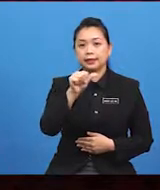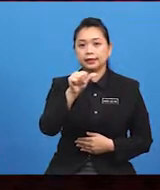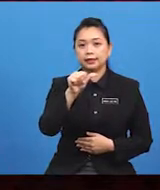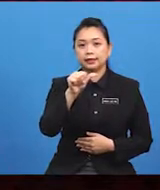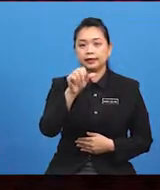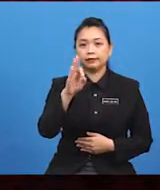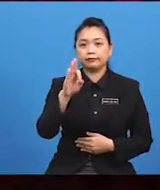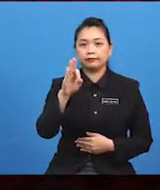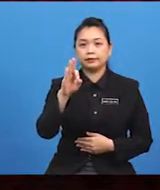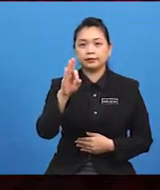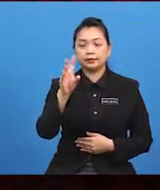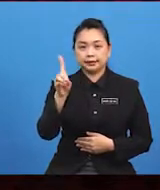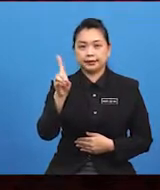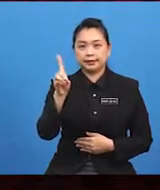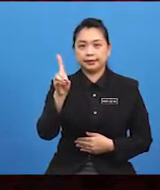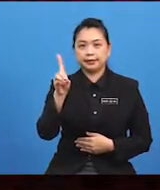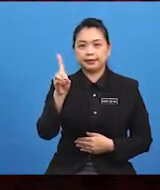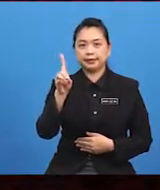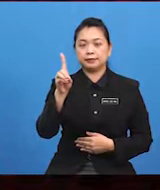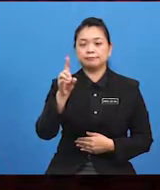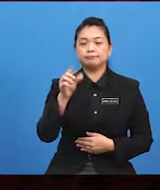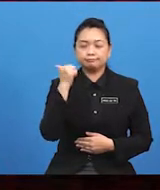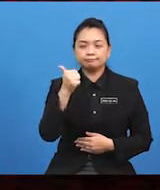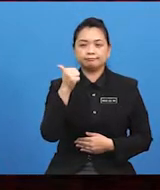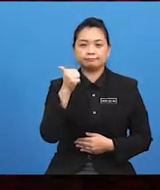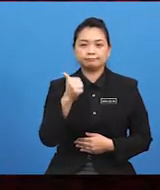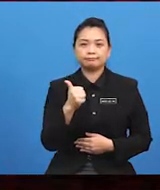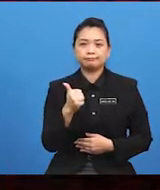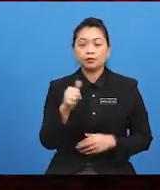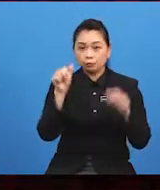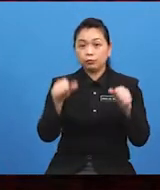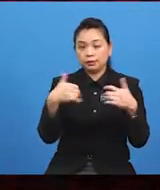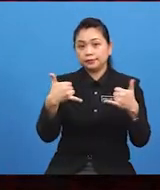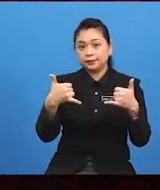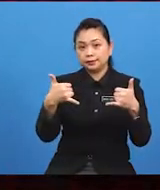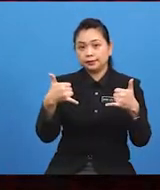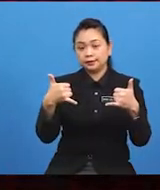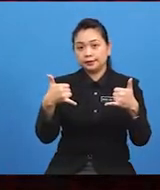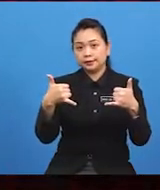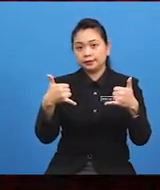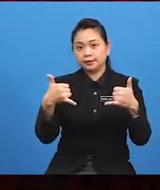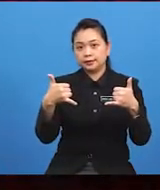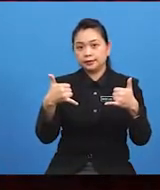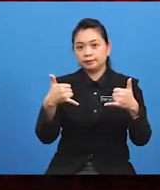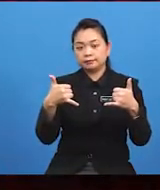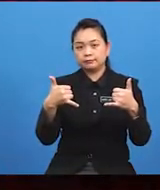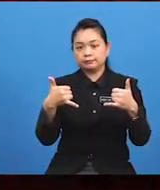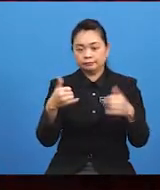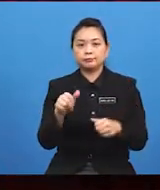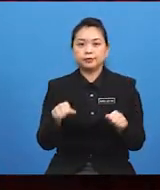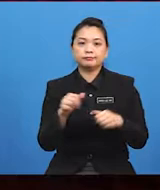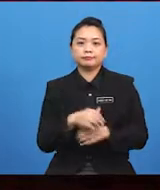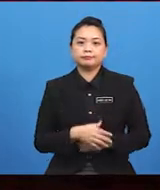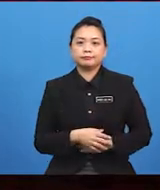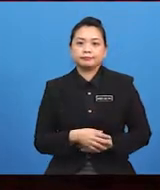A, F dan D. Bagus, Haziq. Bolehkah Haziq mainkan arpeggio makam kud? Boleh,